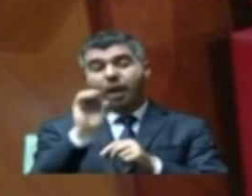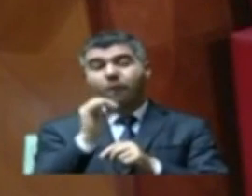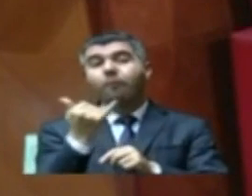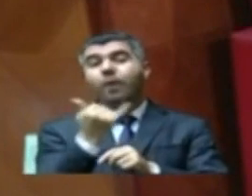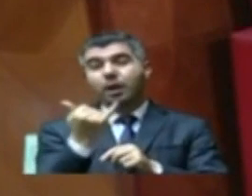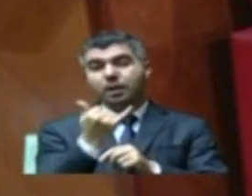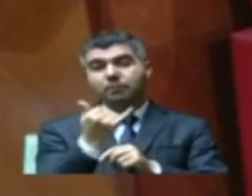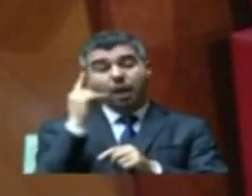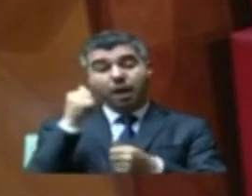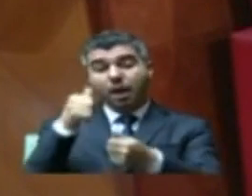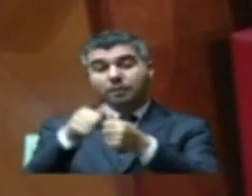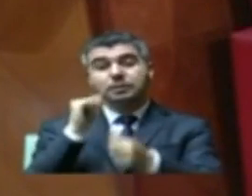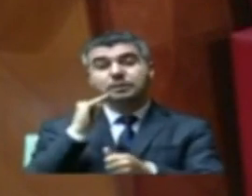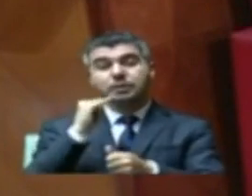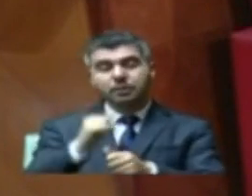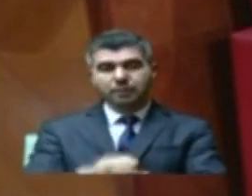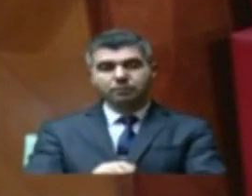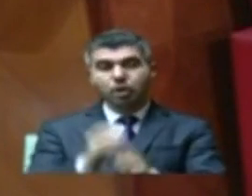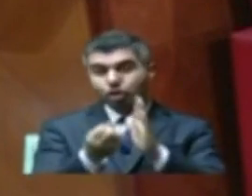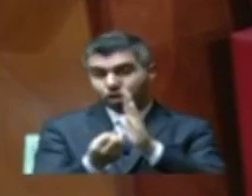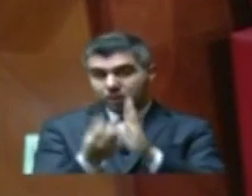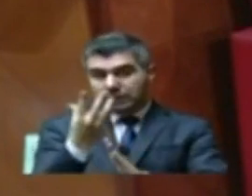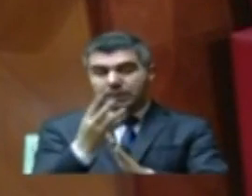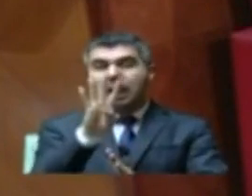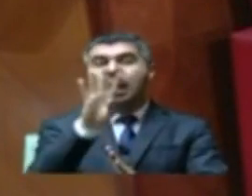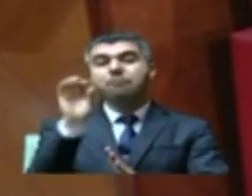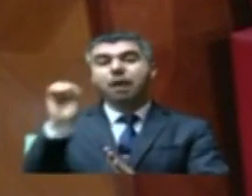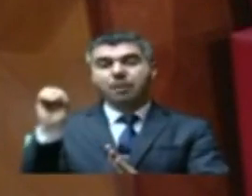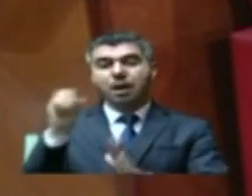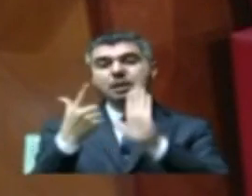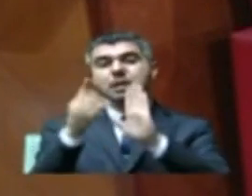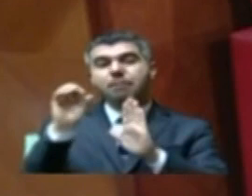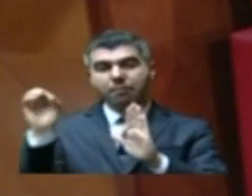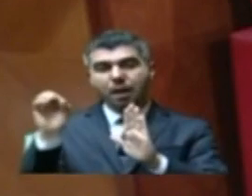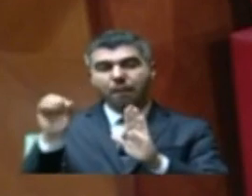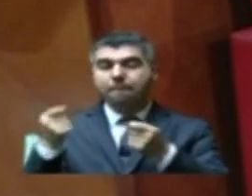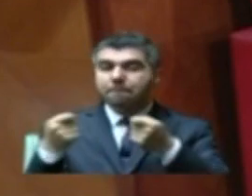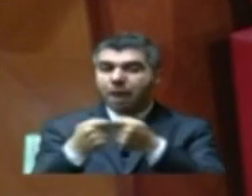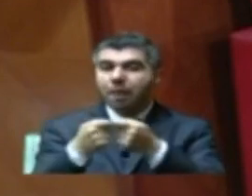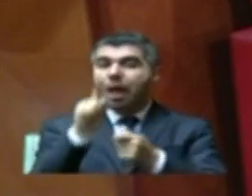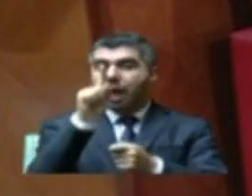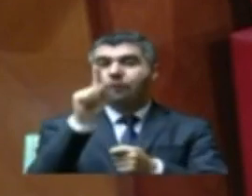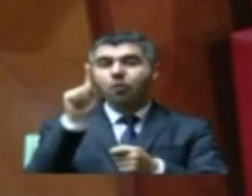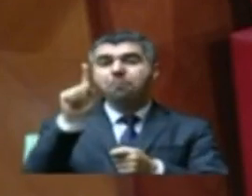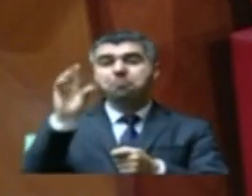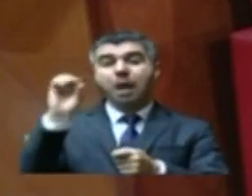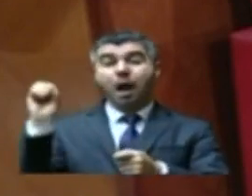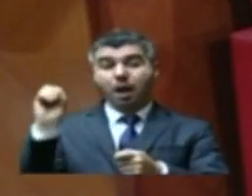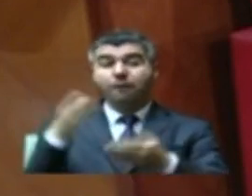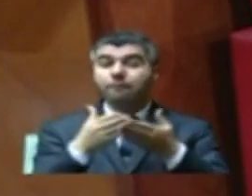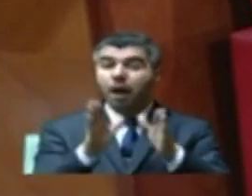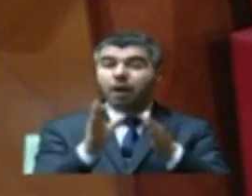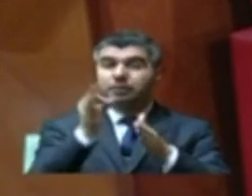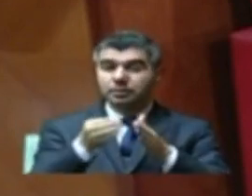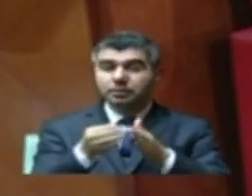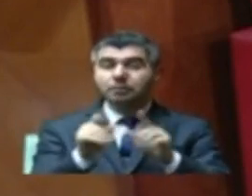على انه المناصب المحدثه اللي هي 400 منصب و700 منصب راه كنتحدثوا على 1100 منصب مفتوحه في